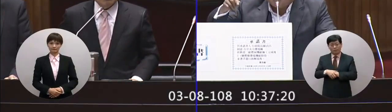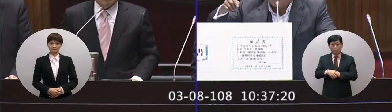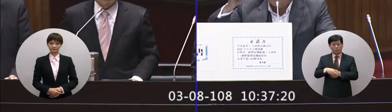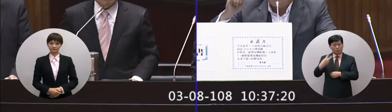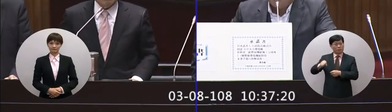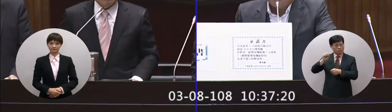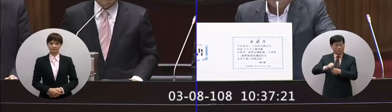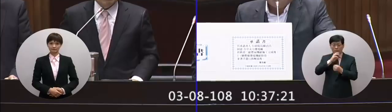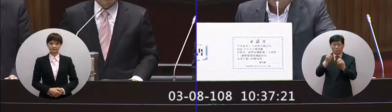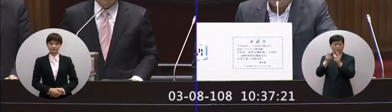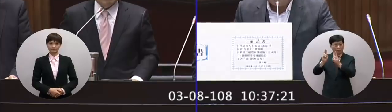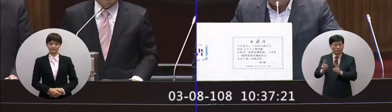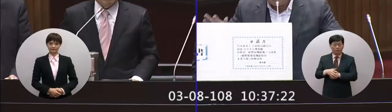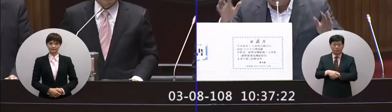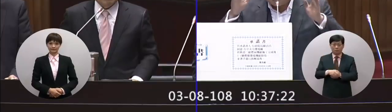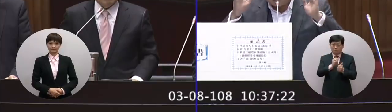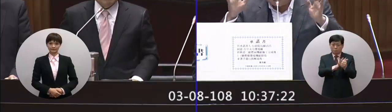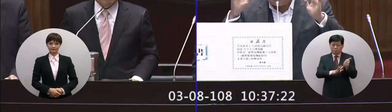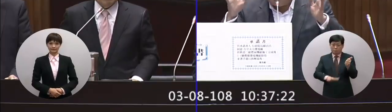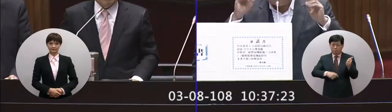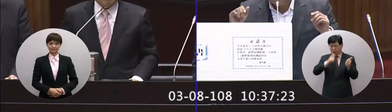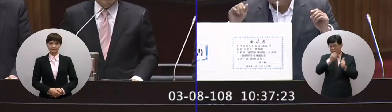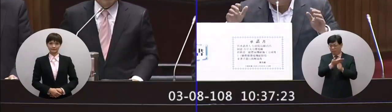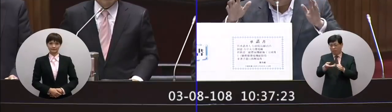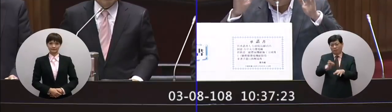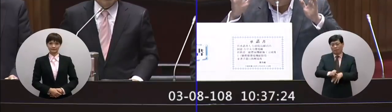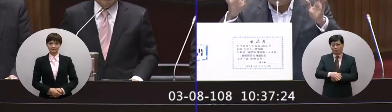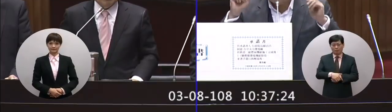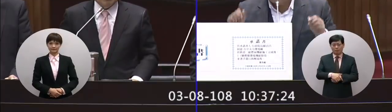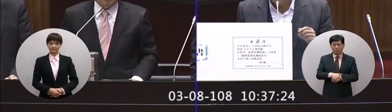再增加燃气的发电量，造成了更大的空污。